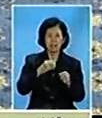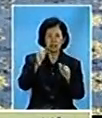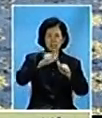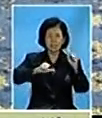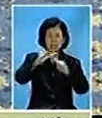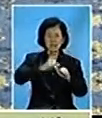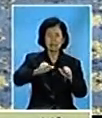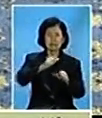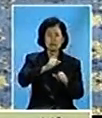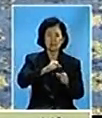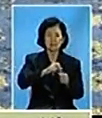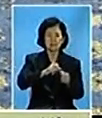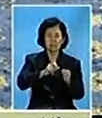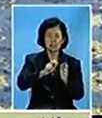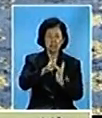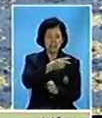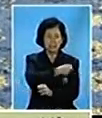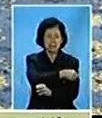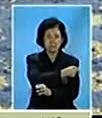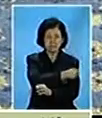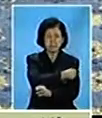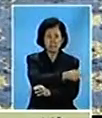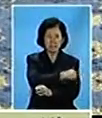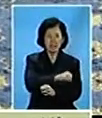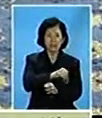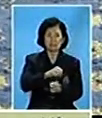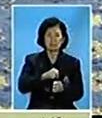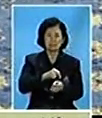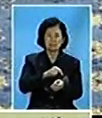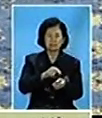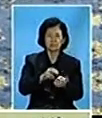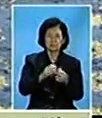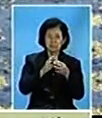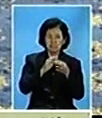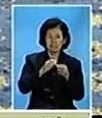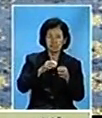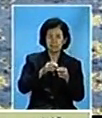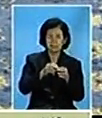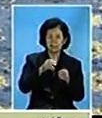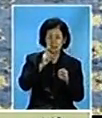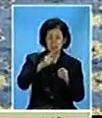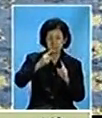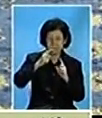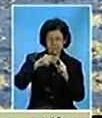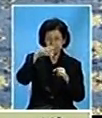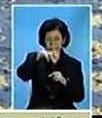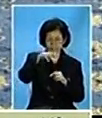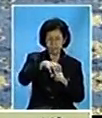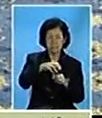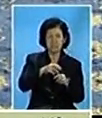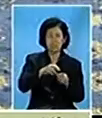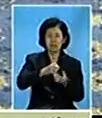ซึ่งศึกษาจากสถานที่ที่สภาการแพทย์รับรองรวมทั้งการประยุกต์ใช้เ